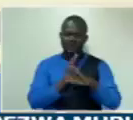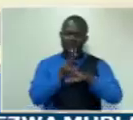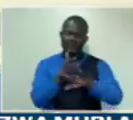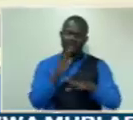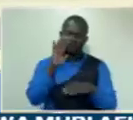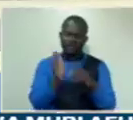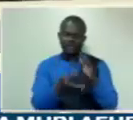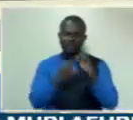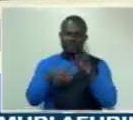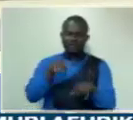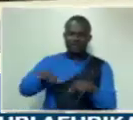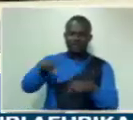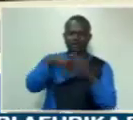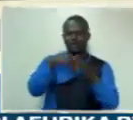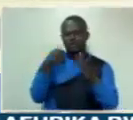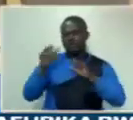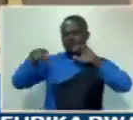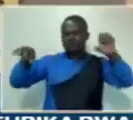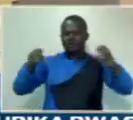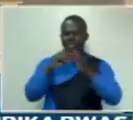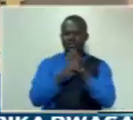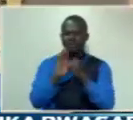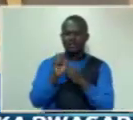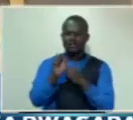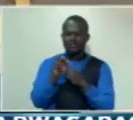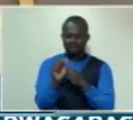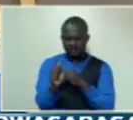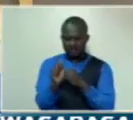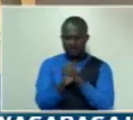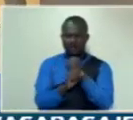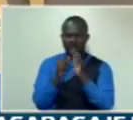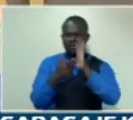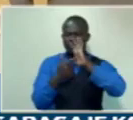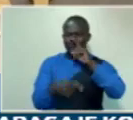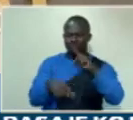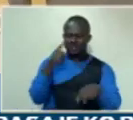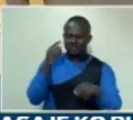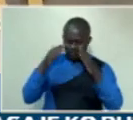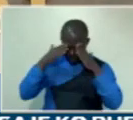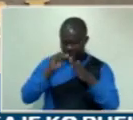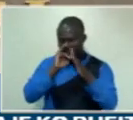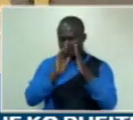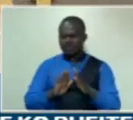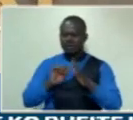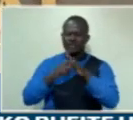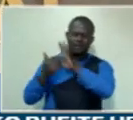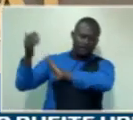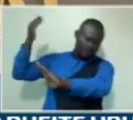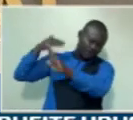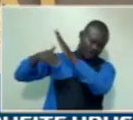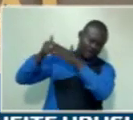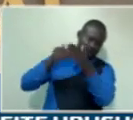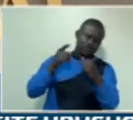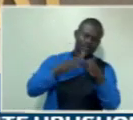bitanu biciwe Ntarama no mu tundi duce tw'akarere ka Bugesera akarere karanzwe n'ubwicanyi bwibasiye abatutsi kuva kera na mbere